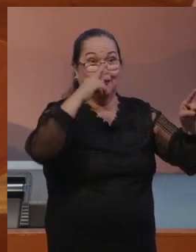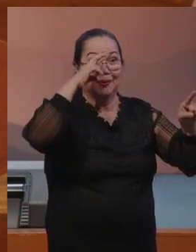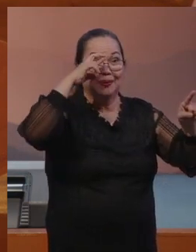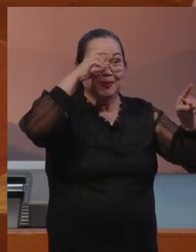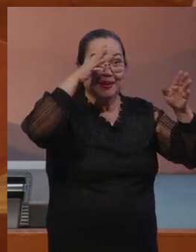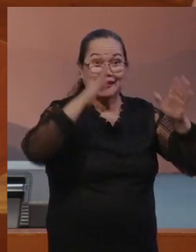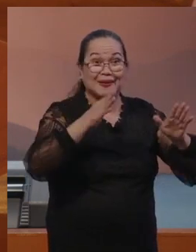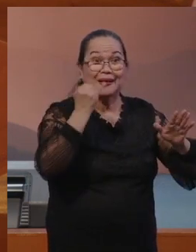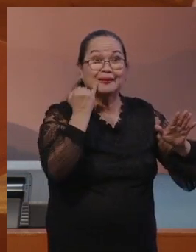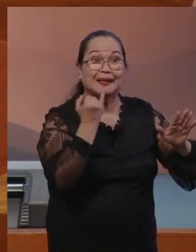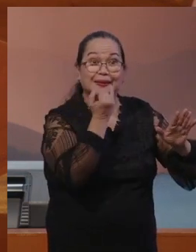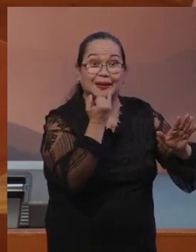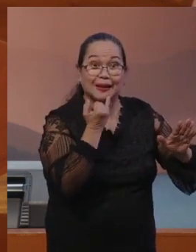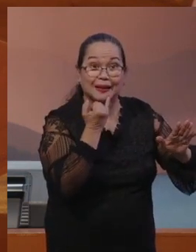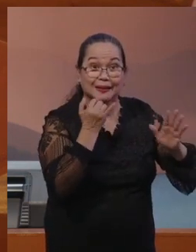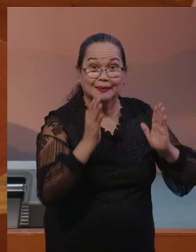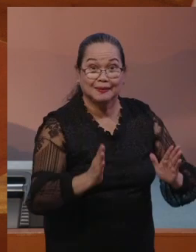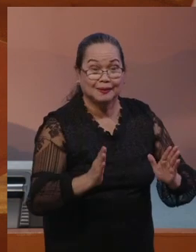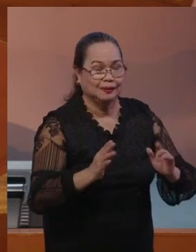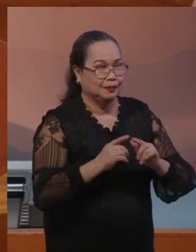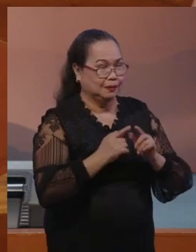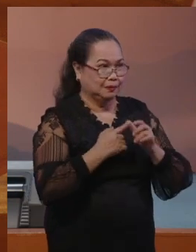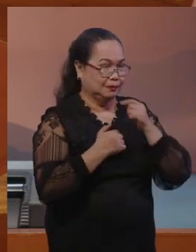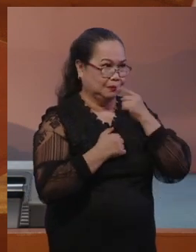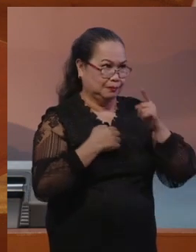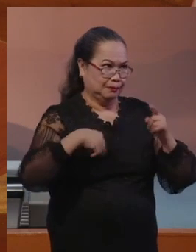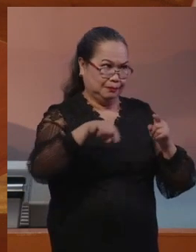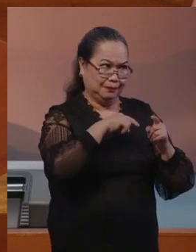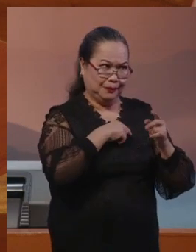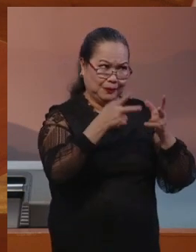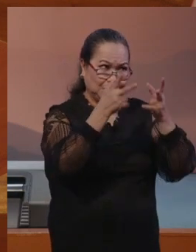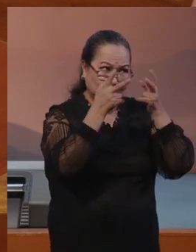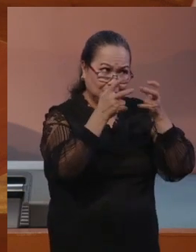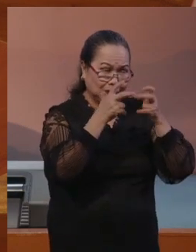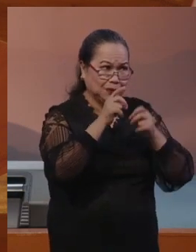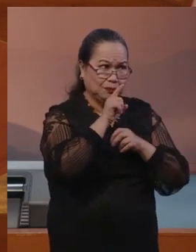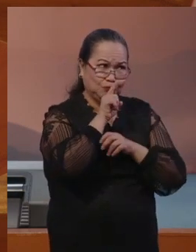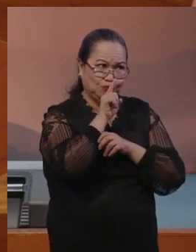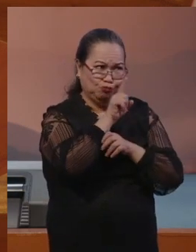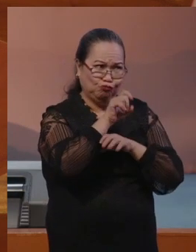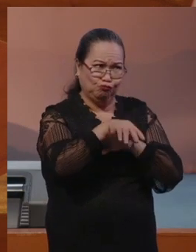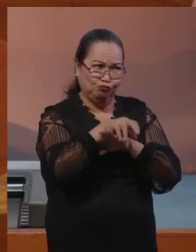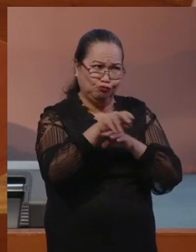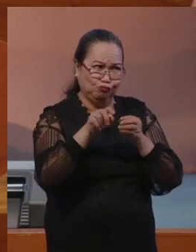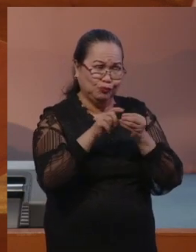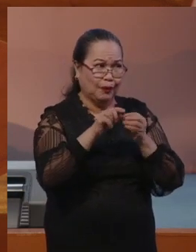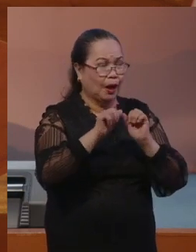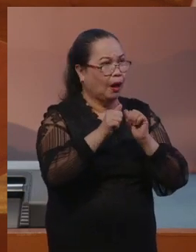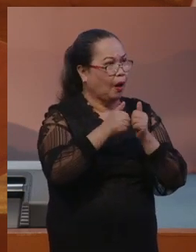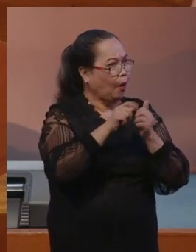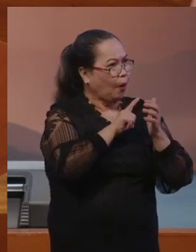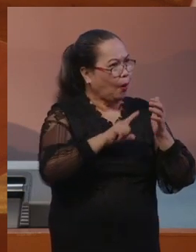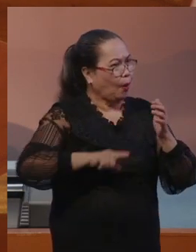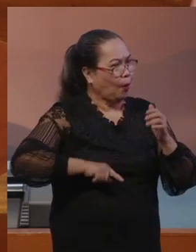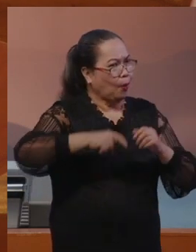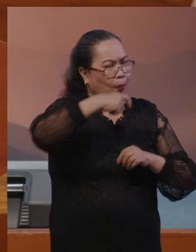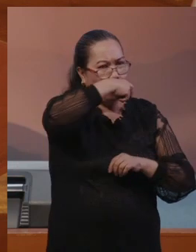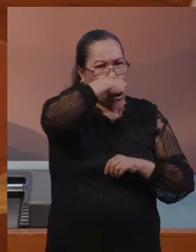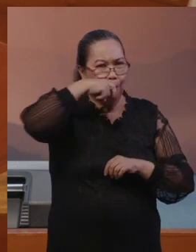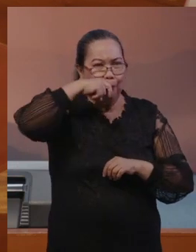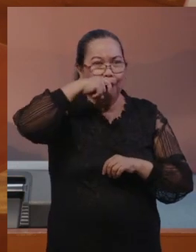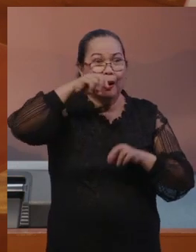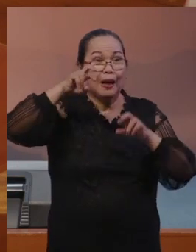before you. For we have heard, sabi niya, how the Lord dried up the water of the